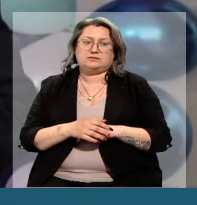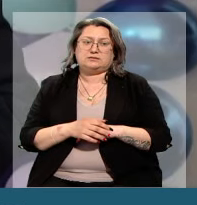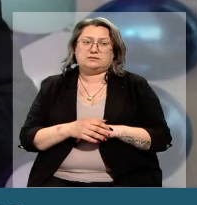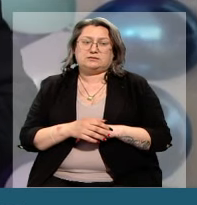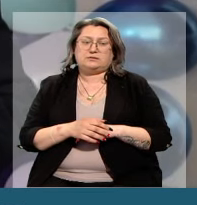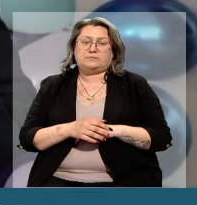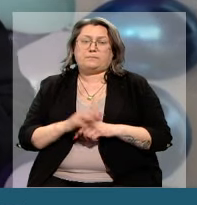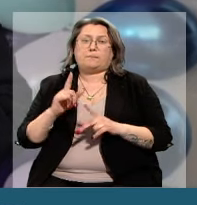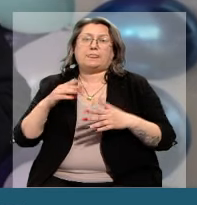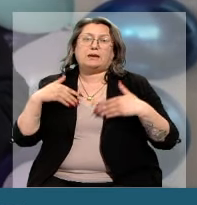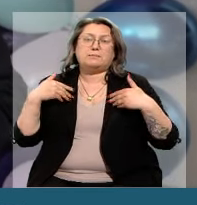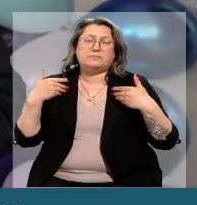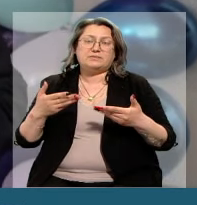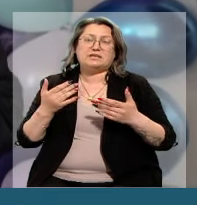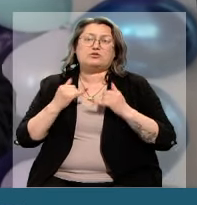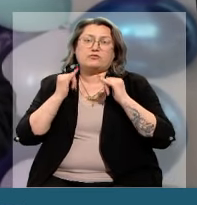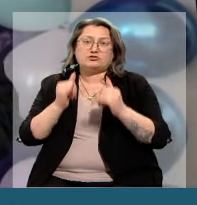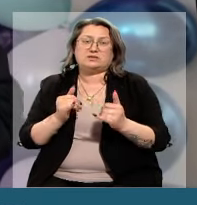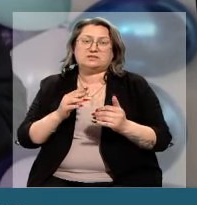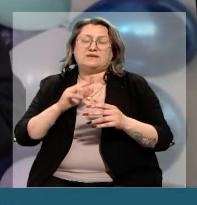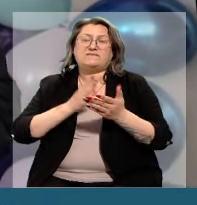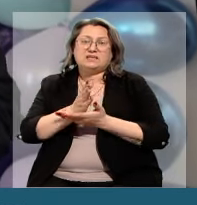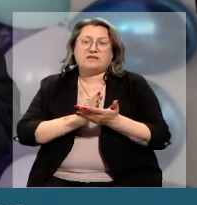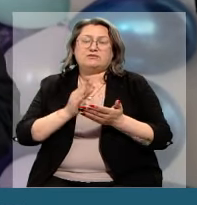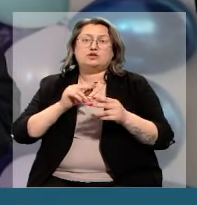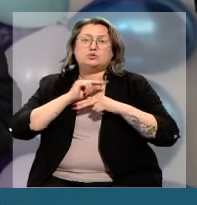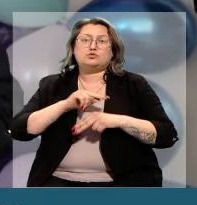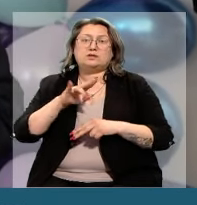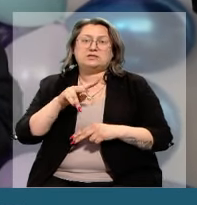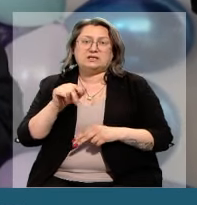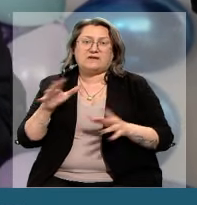дабы приветствовать и чествовать нашего ветерана и тружеников тыла все вместе.